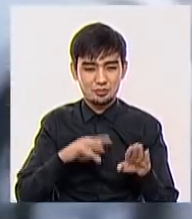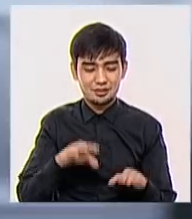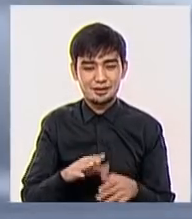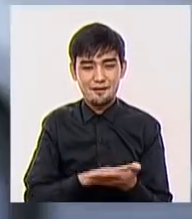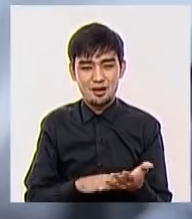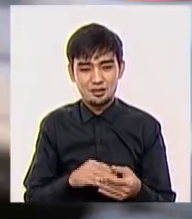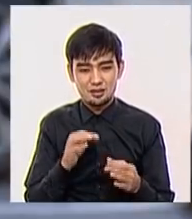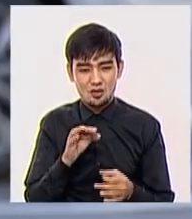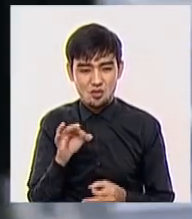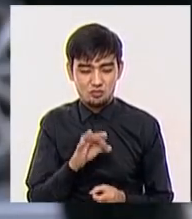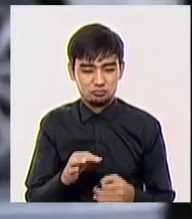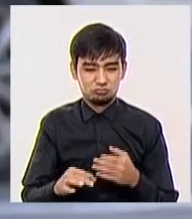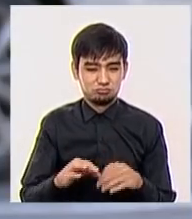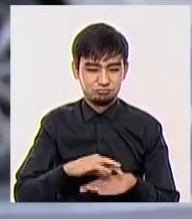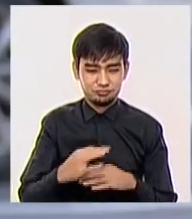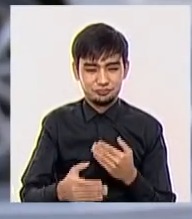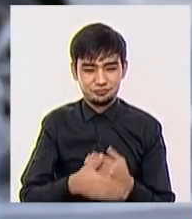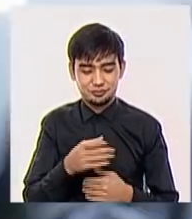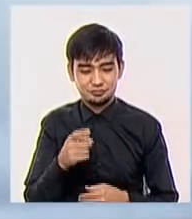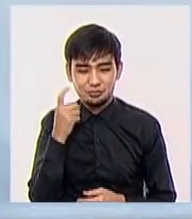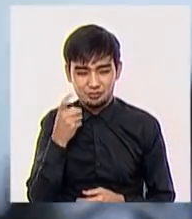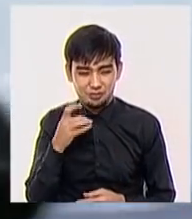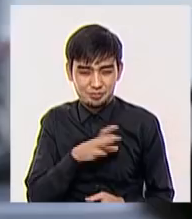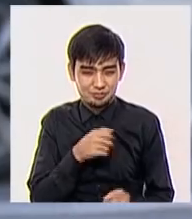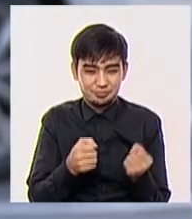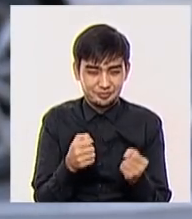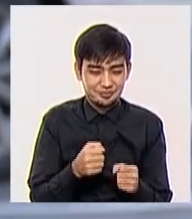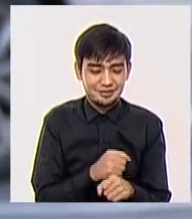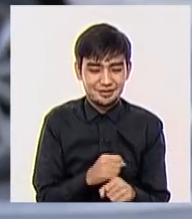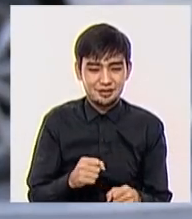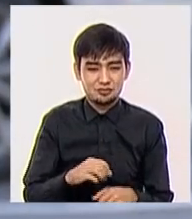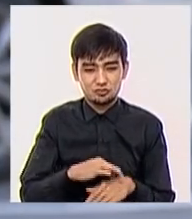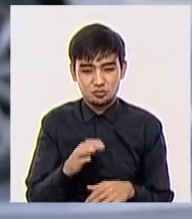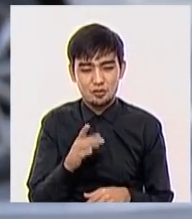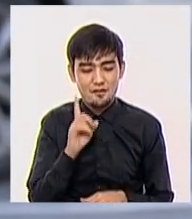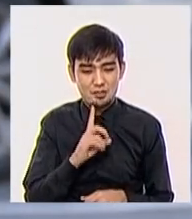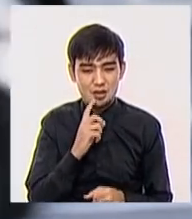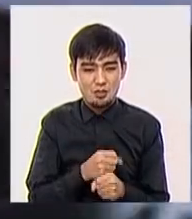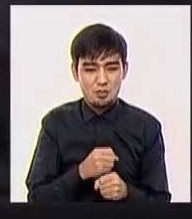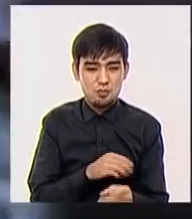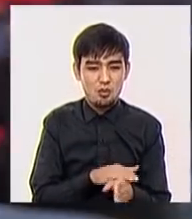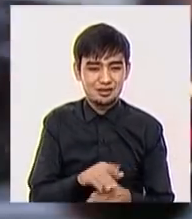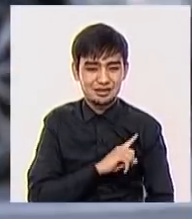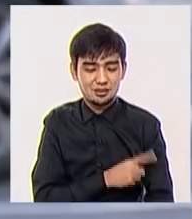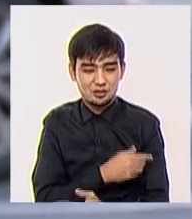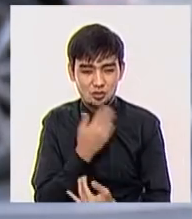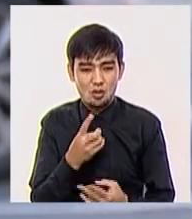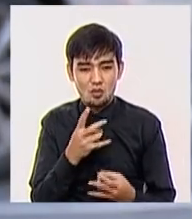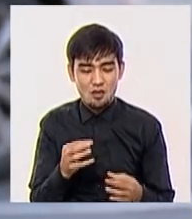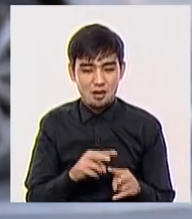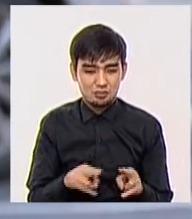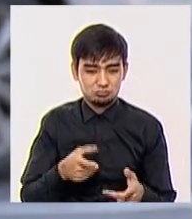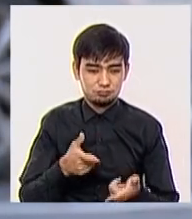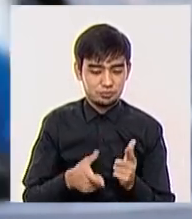о том что ужесточение наказания за управление транспортом в нетрезвом виде пока работает не в полную силу хотя меры вполне